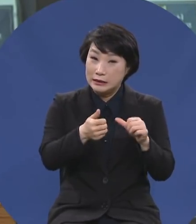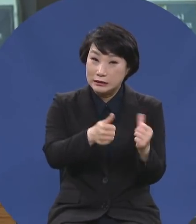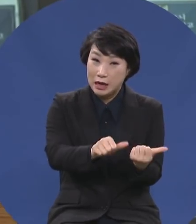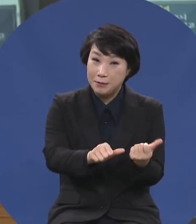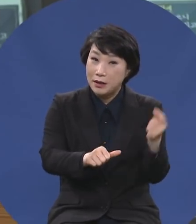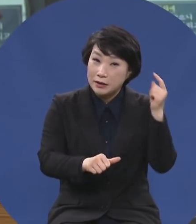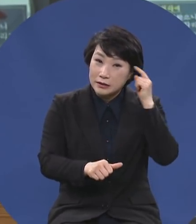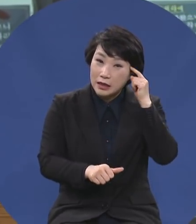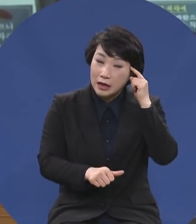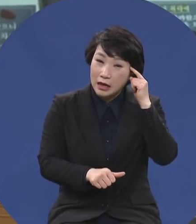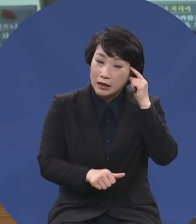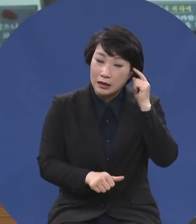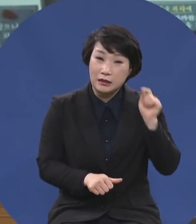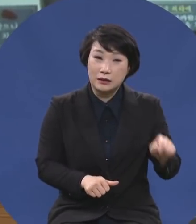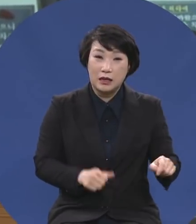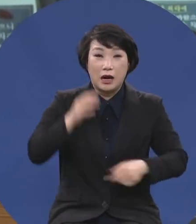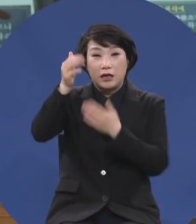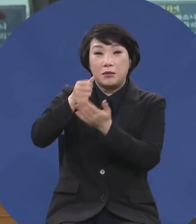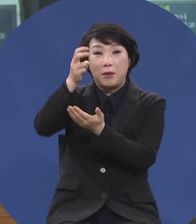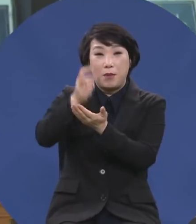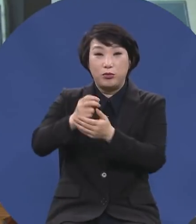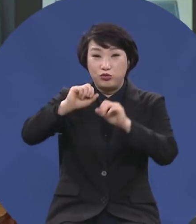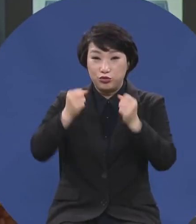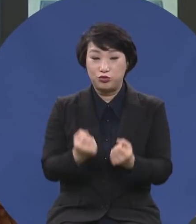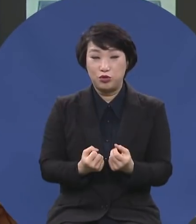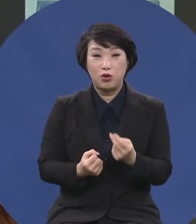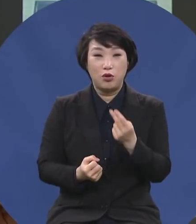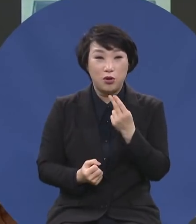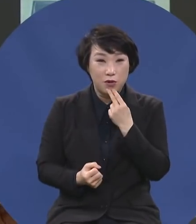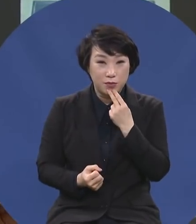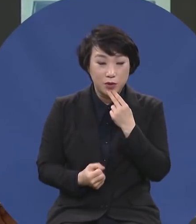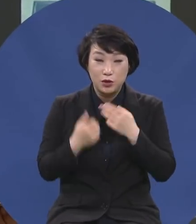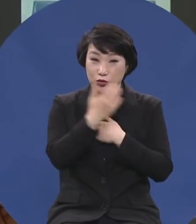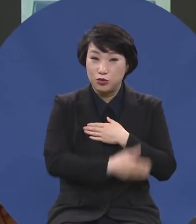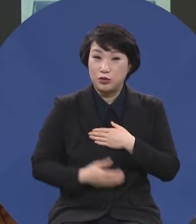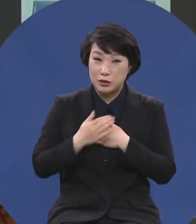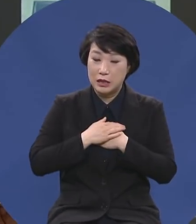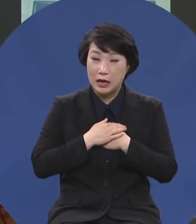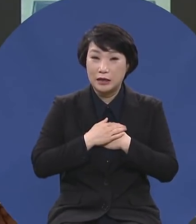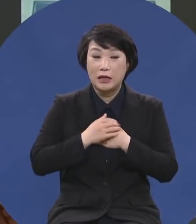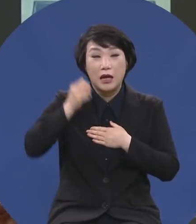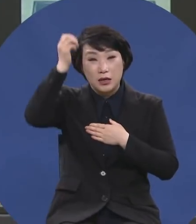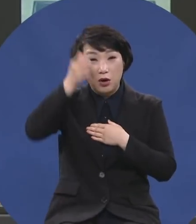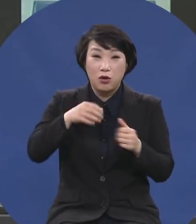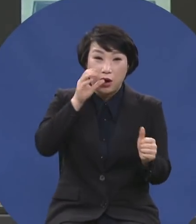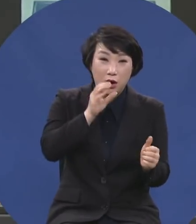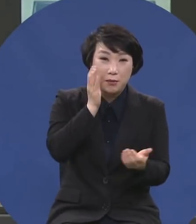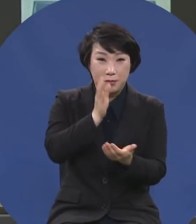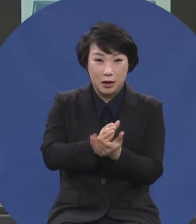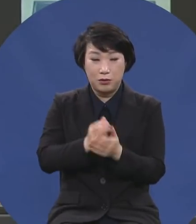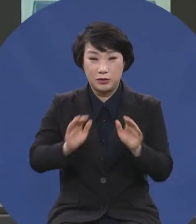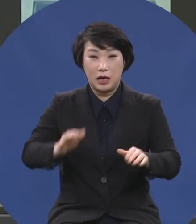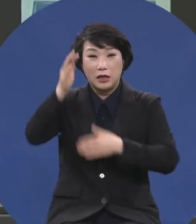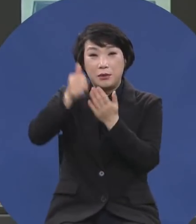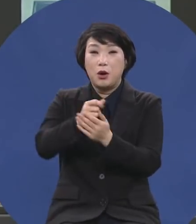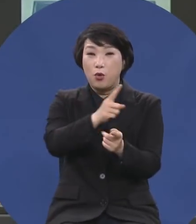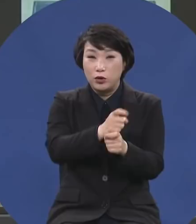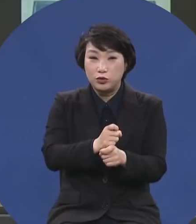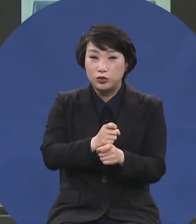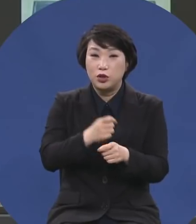사망에 생각해 하나님의 법에 굴복할 수도 없는 육신에게, 하나님과 원수되는 육신의